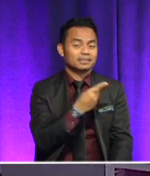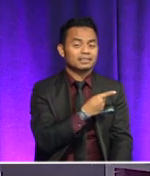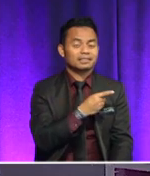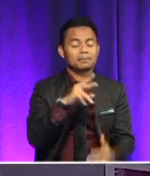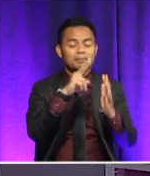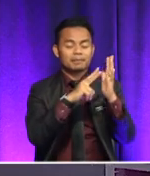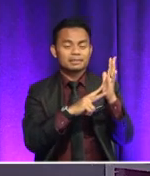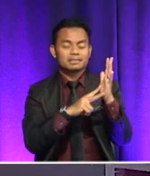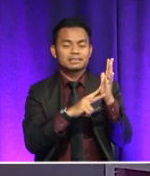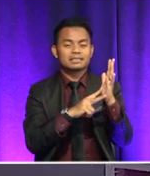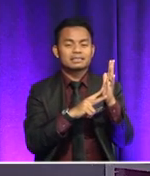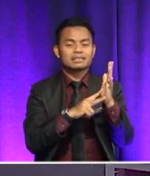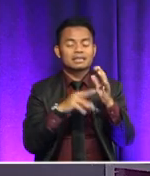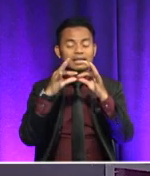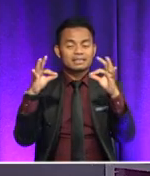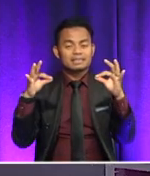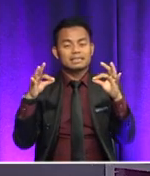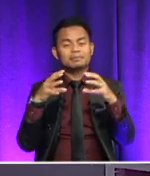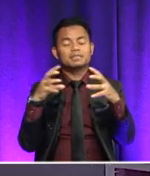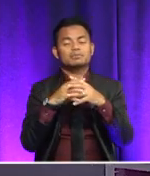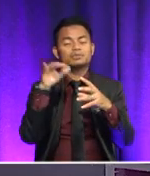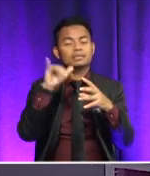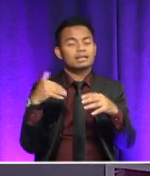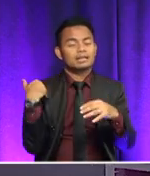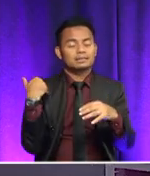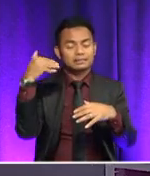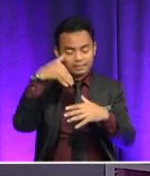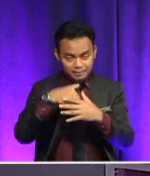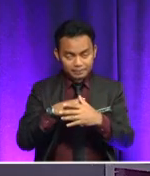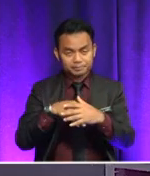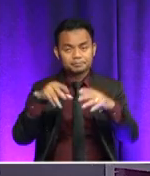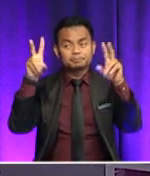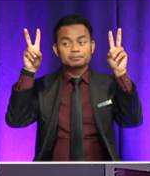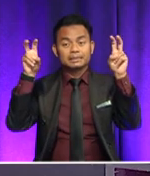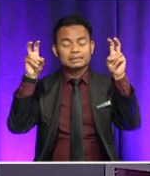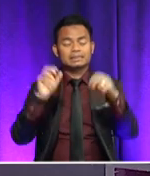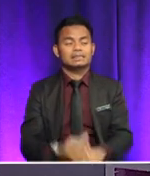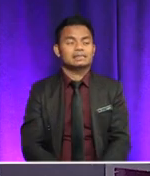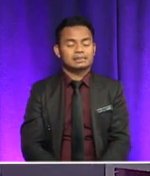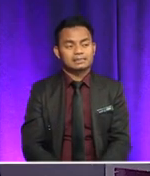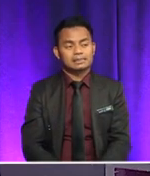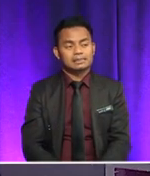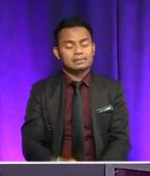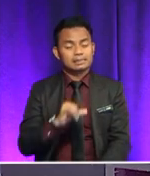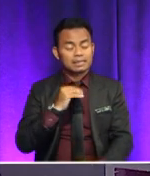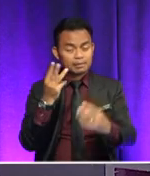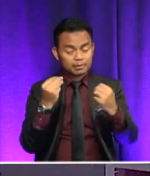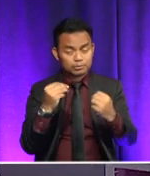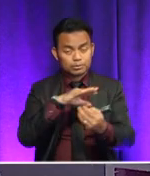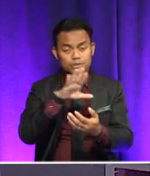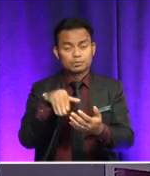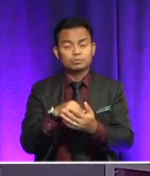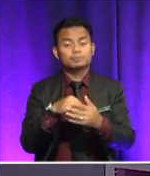terdapat dalam petikan jadi saya akan bagi petikan Saya nak minta anak murid saya bacakan petik kan